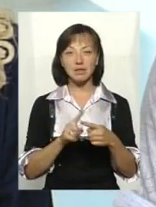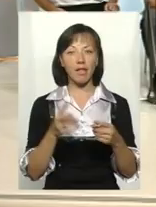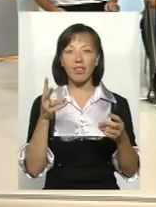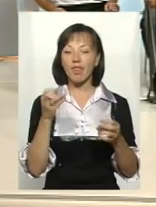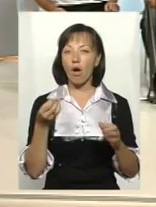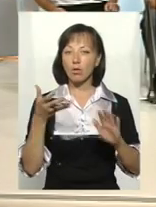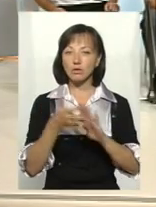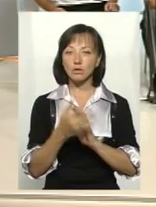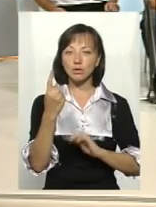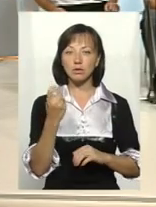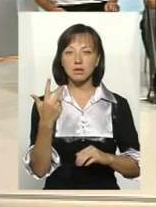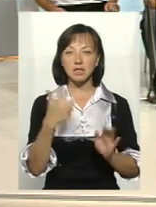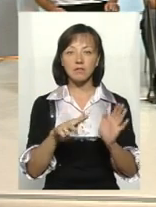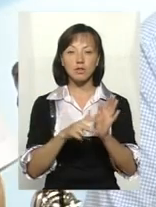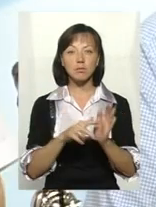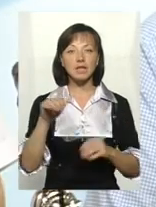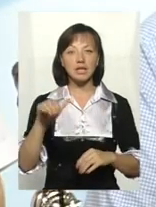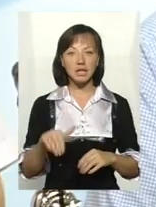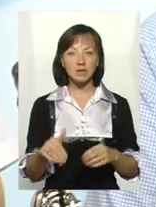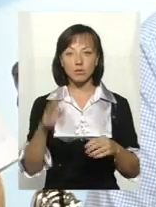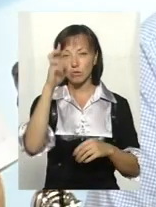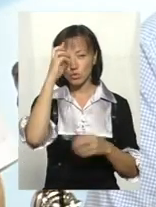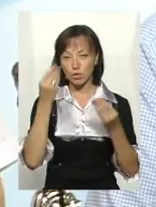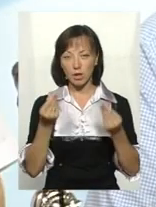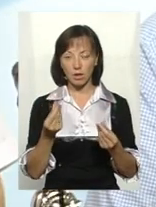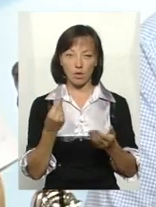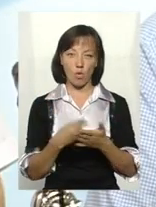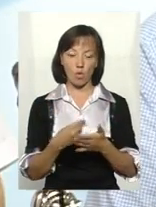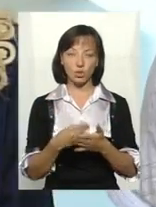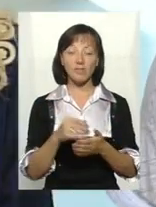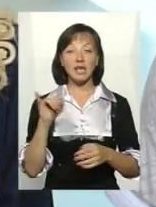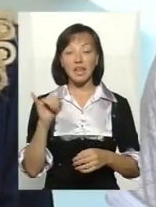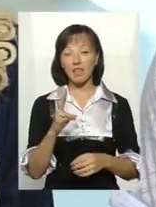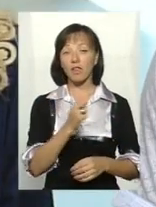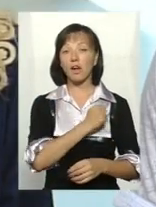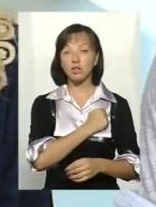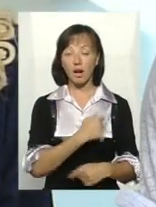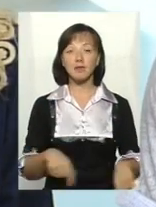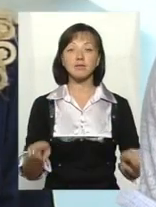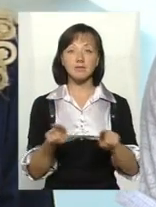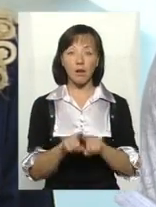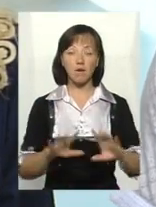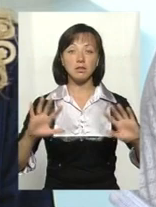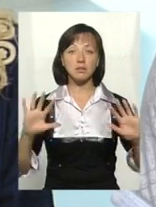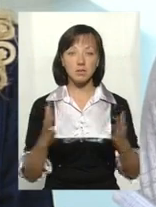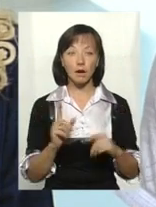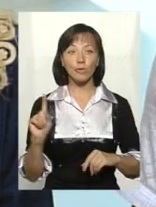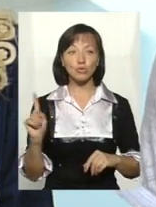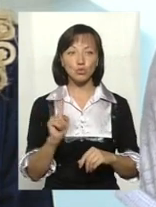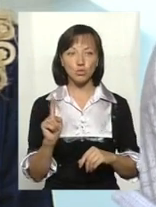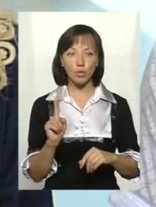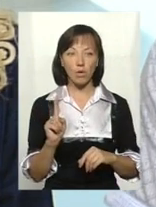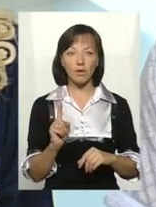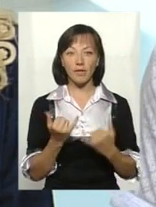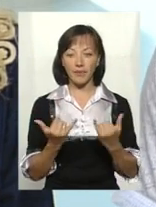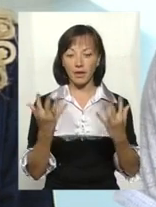освоєння 138 тисяч бюджетних коштів. І, на жаль, так виявилося, що буквально